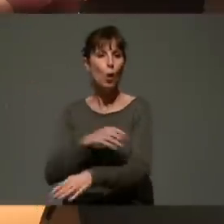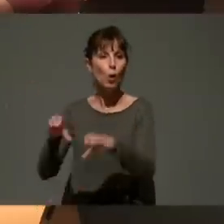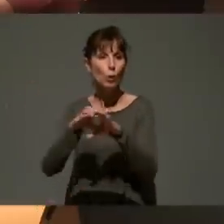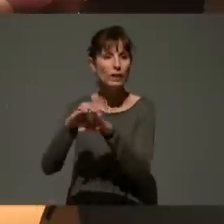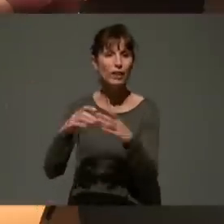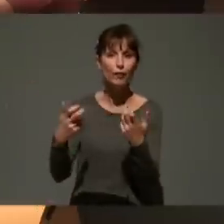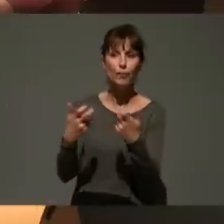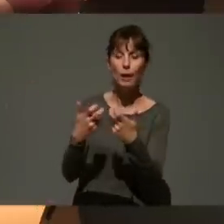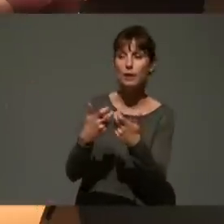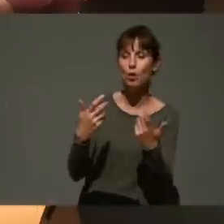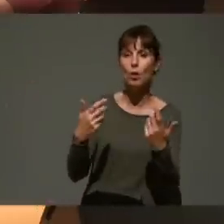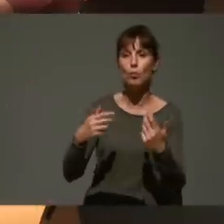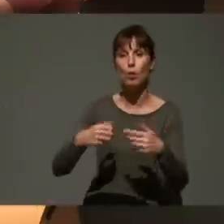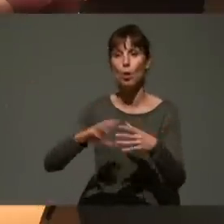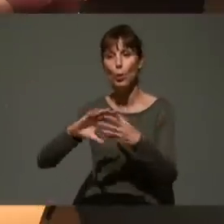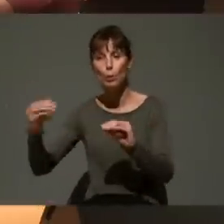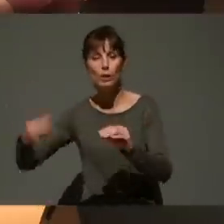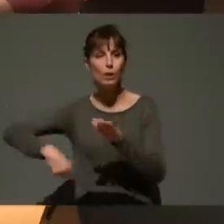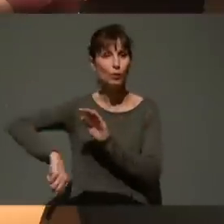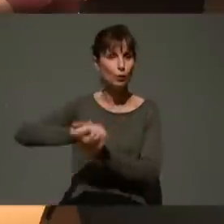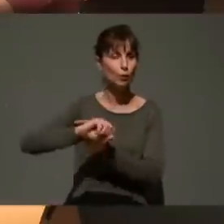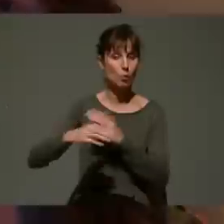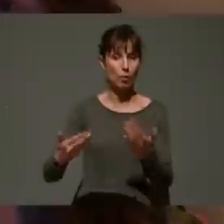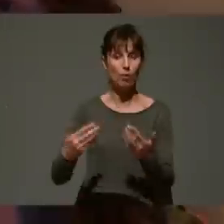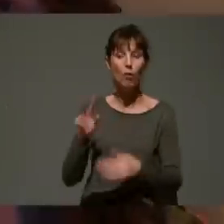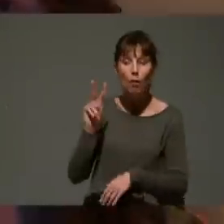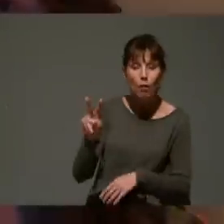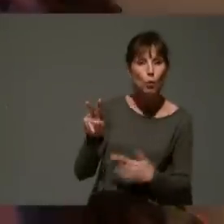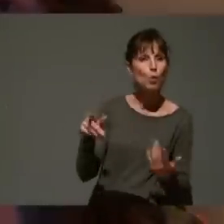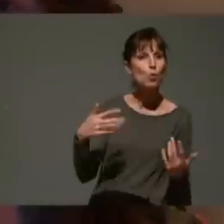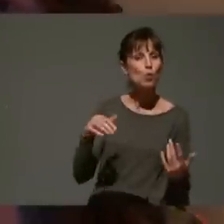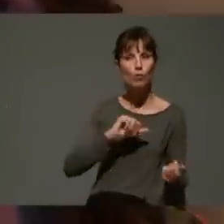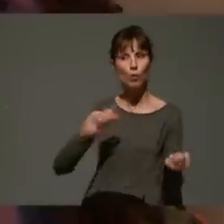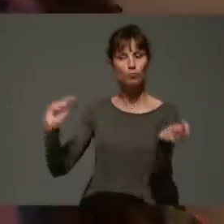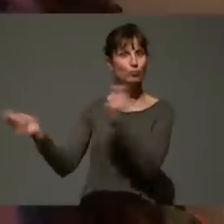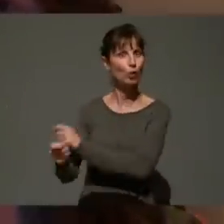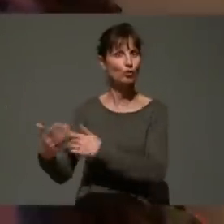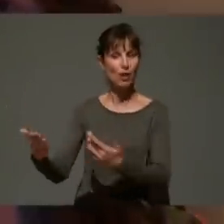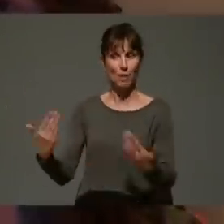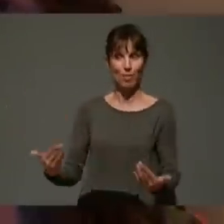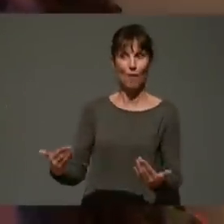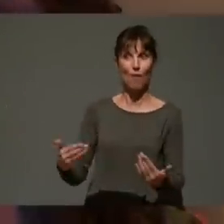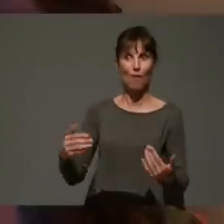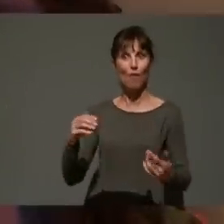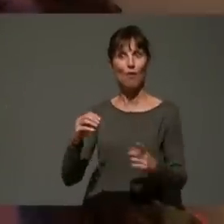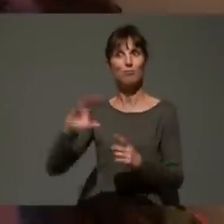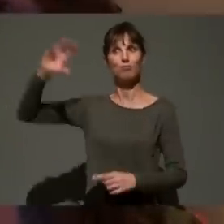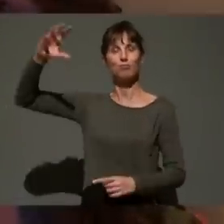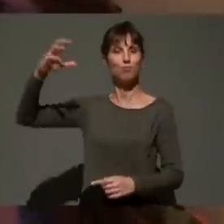des sports collectifs, comme le rugby ou le football maintenant, vous avez vu qu'on a totalement basculé, hein, puisque maintenant, dès qu'il fait chaud,